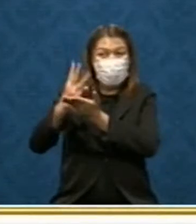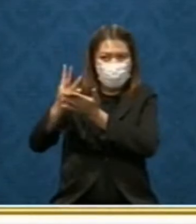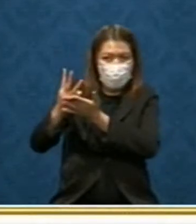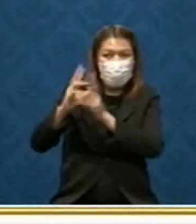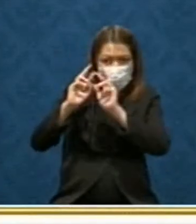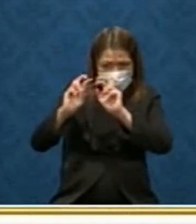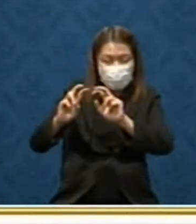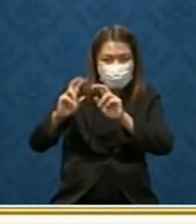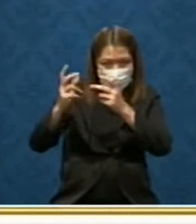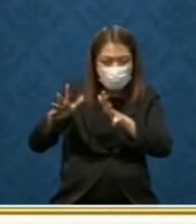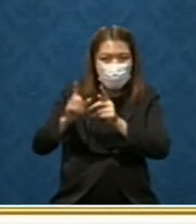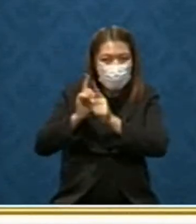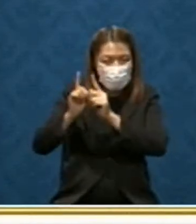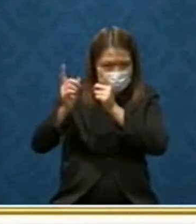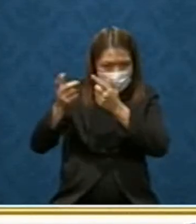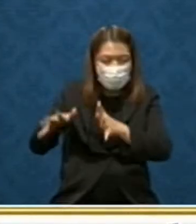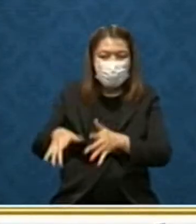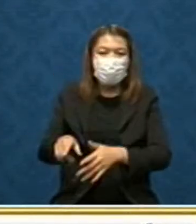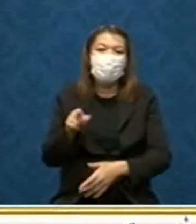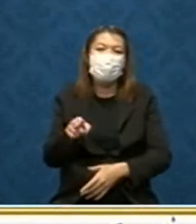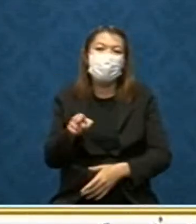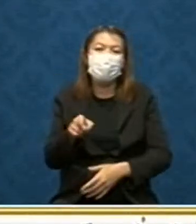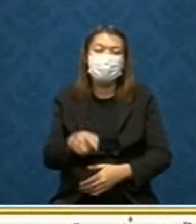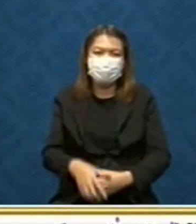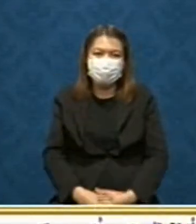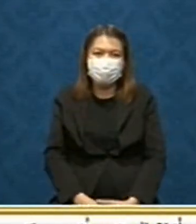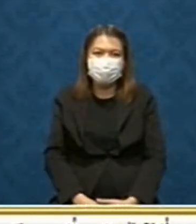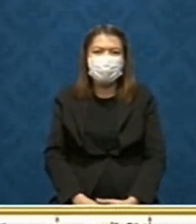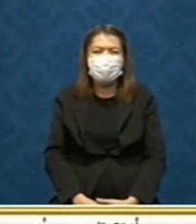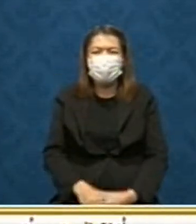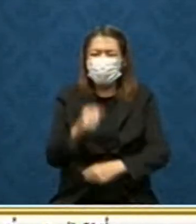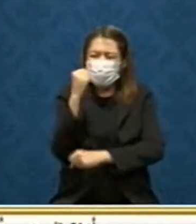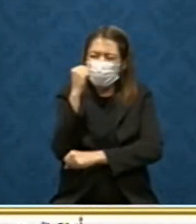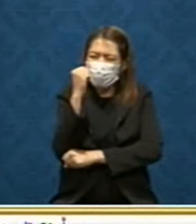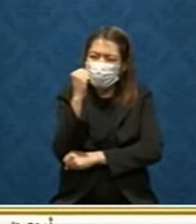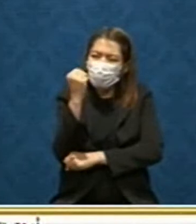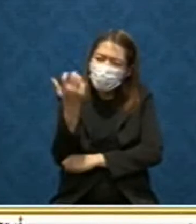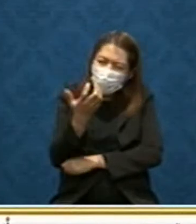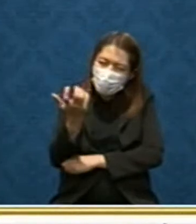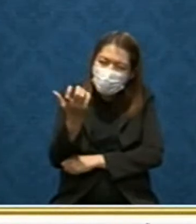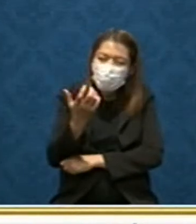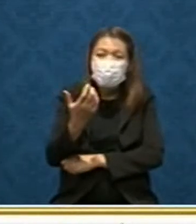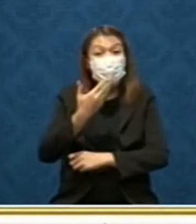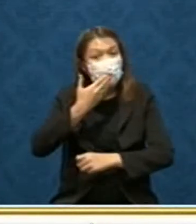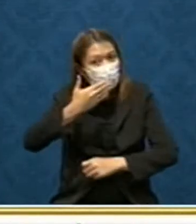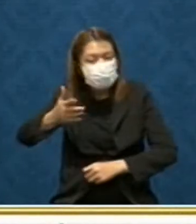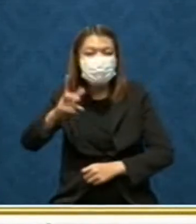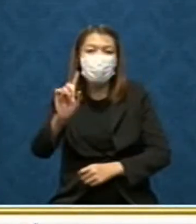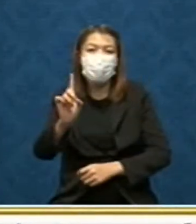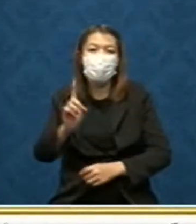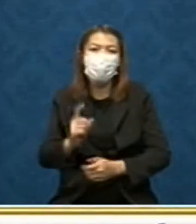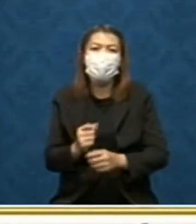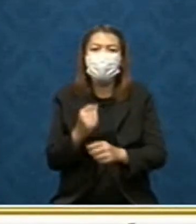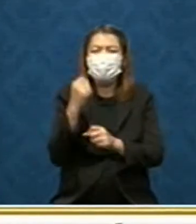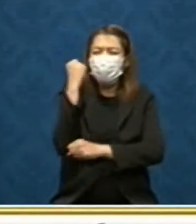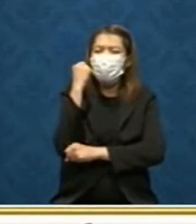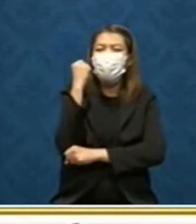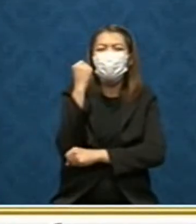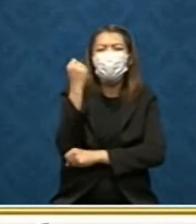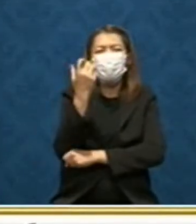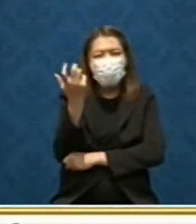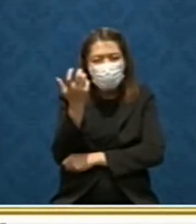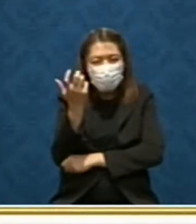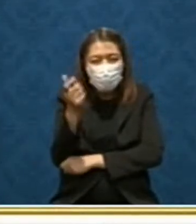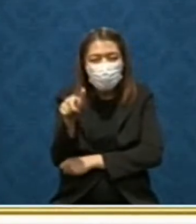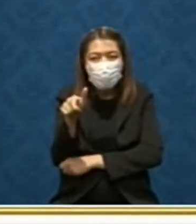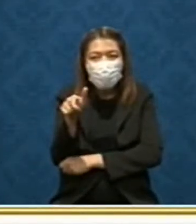เขากูWorldเป็อยางนี้จรๆถาจนเร้อรงคือยัไงจนถาวรคือยัไจนเรื้อรันเขาบอกเลยว่า